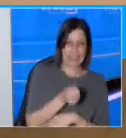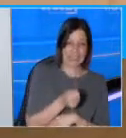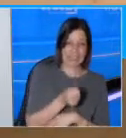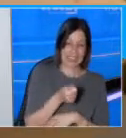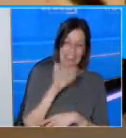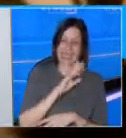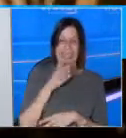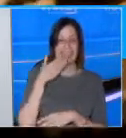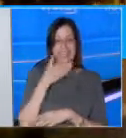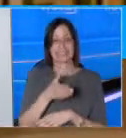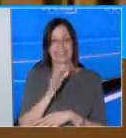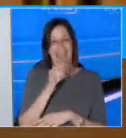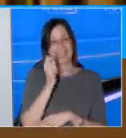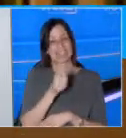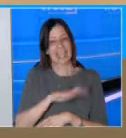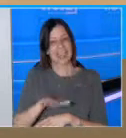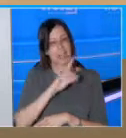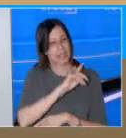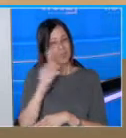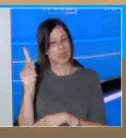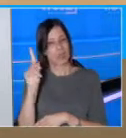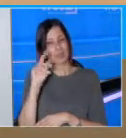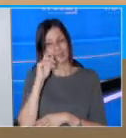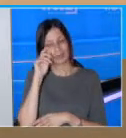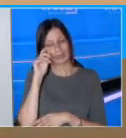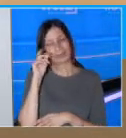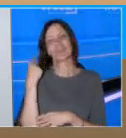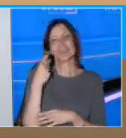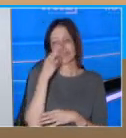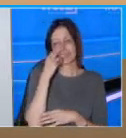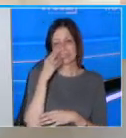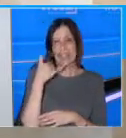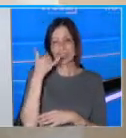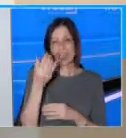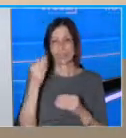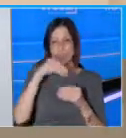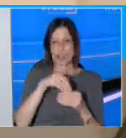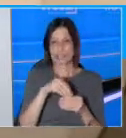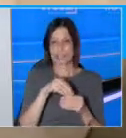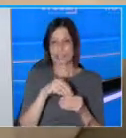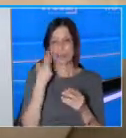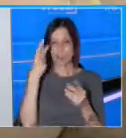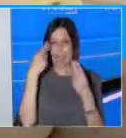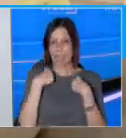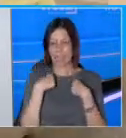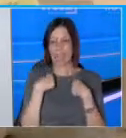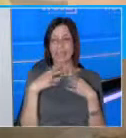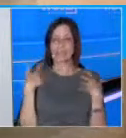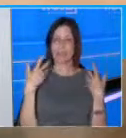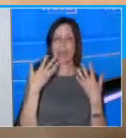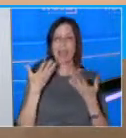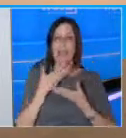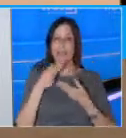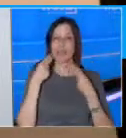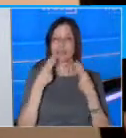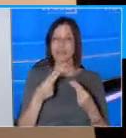אסורה. אז מיד ננסה אותו בטלפון נוסף, ואם הוא יענה לנו, אז נשמח לקבל ממנו את התשובות. בסופו של דבר,